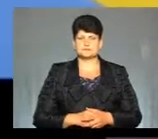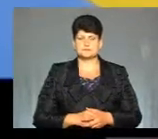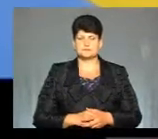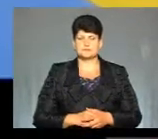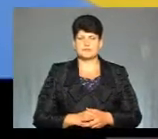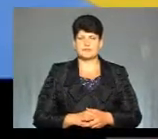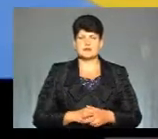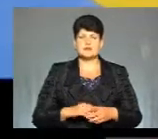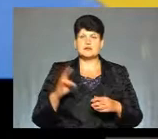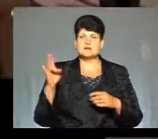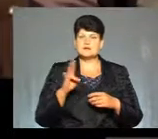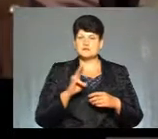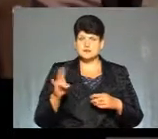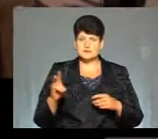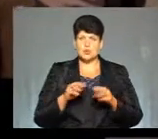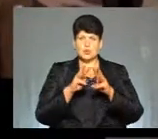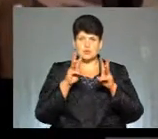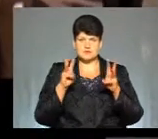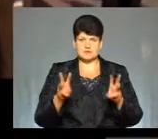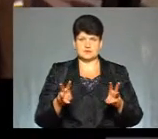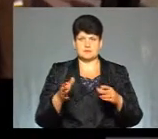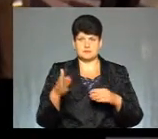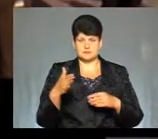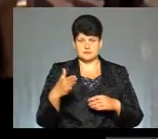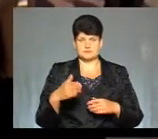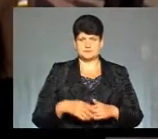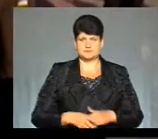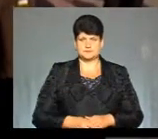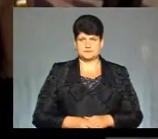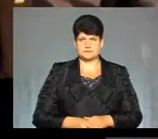Чесні оці освячують символ української державності.